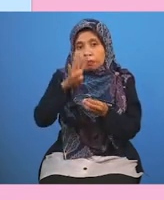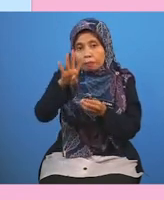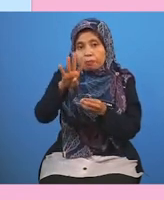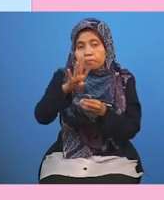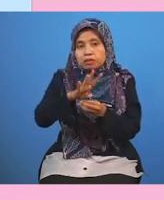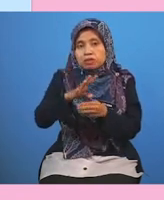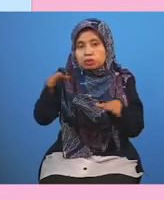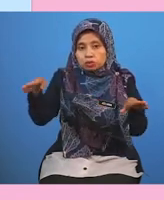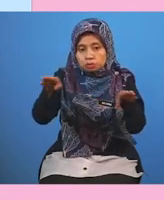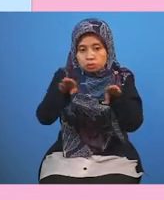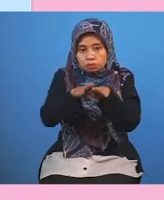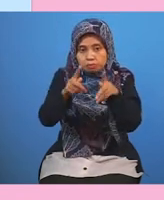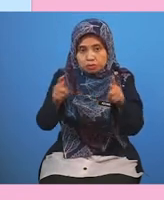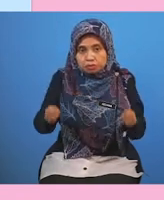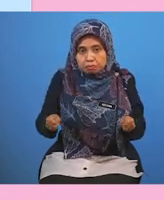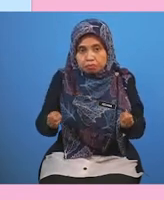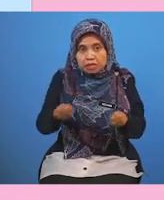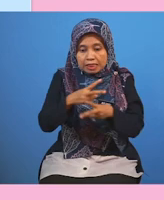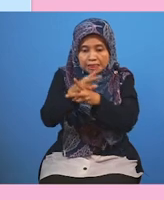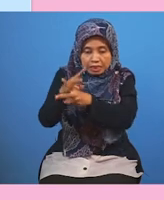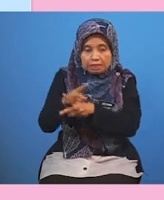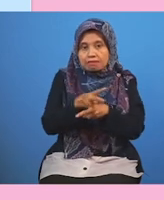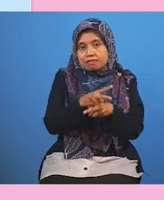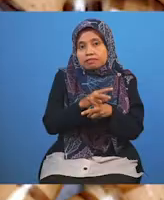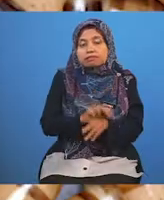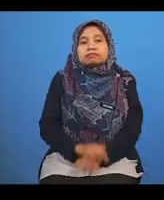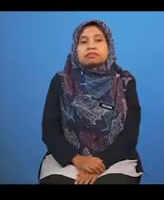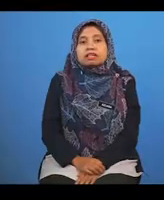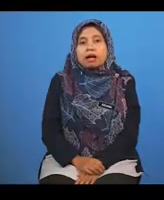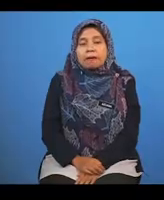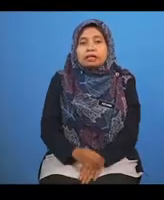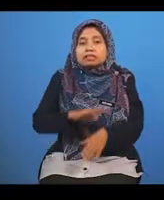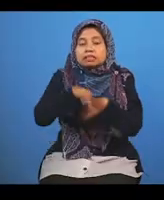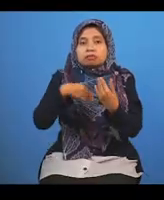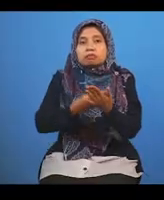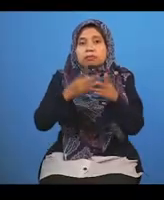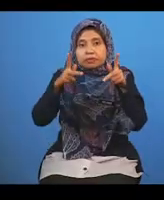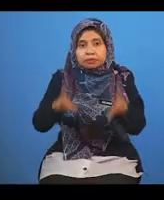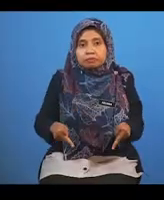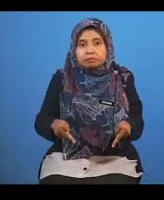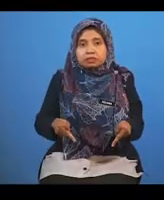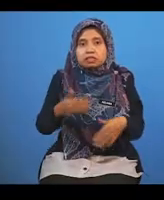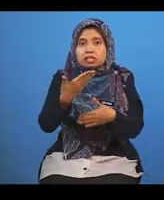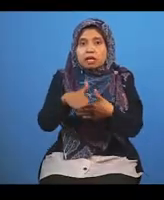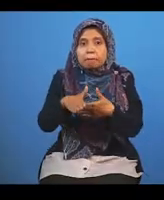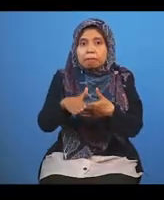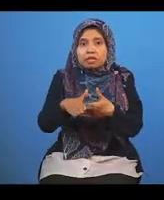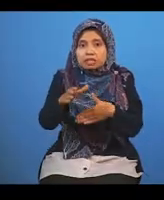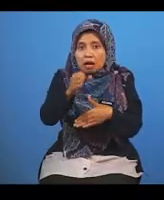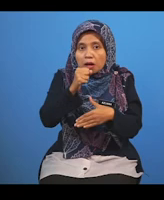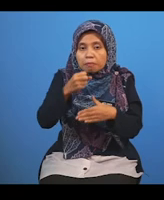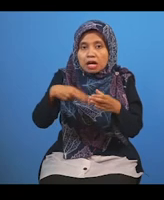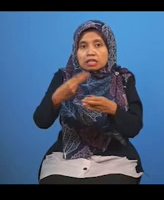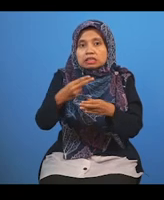yang keempat, tutup tempat tenakan. Para pelajar sekalian, selepas